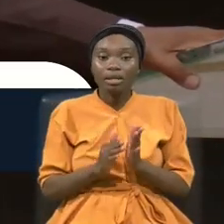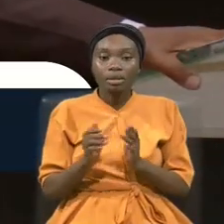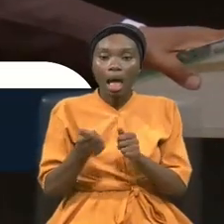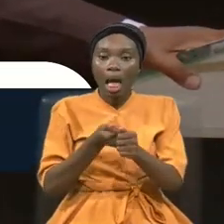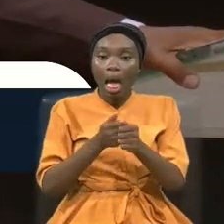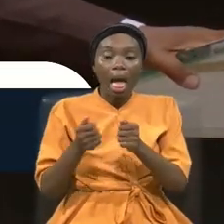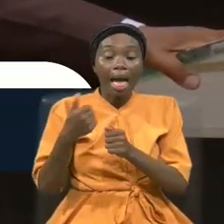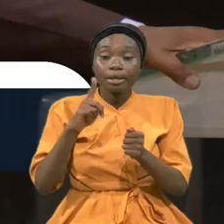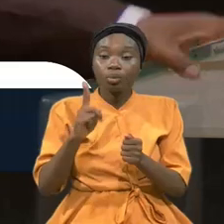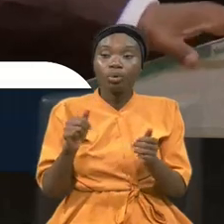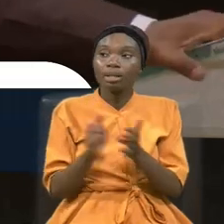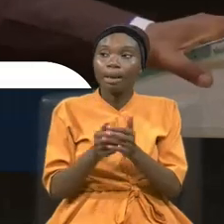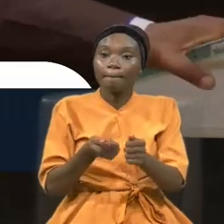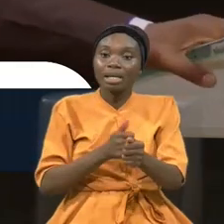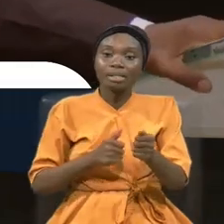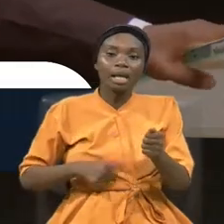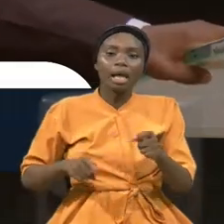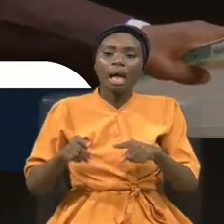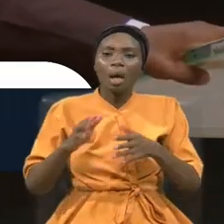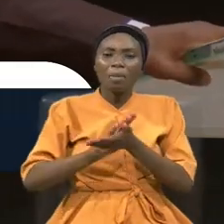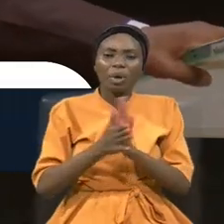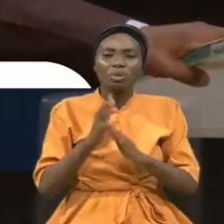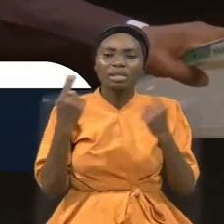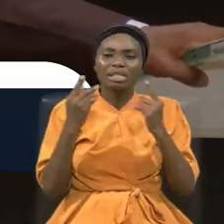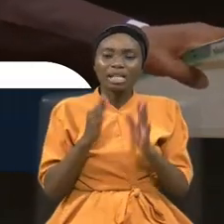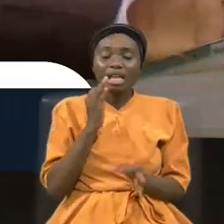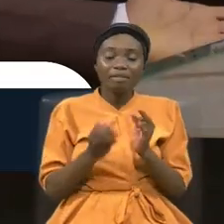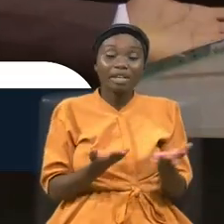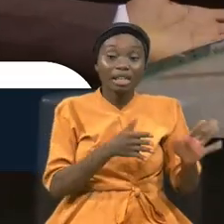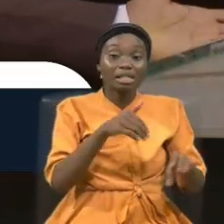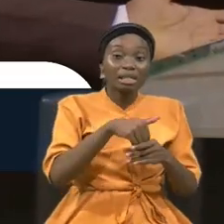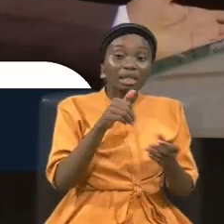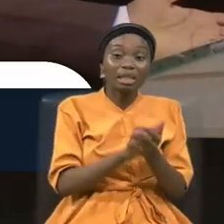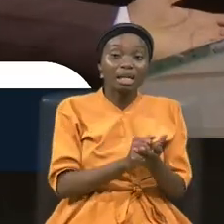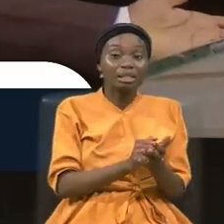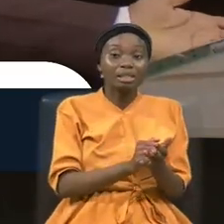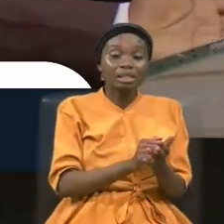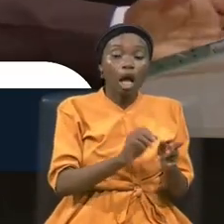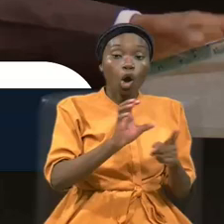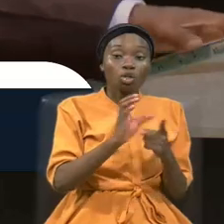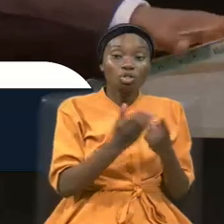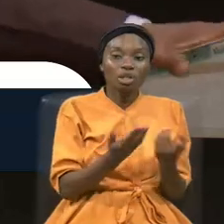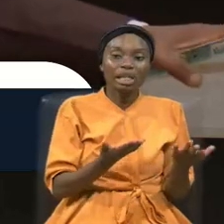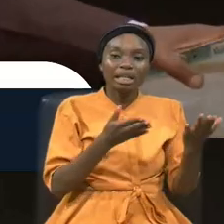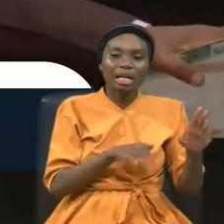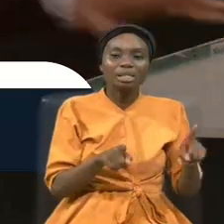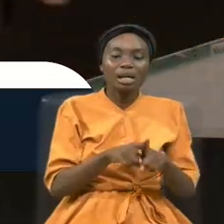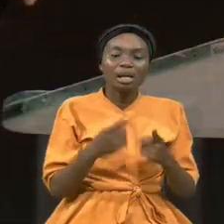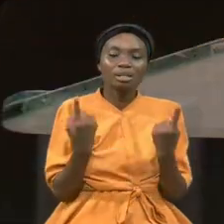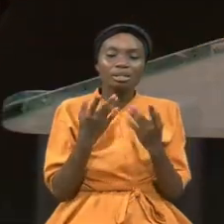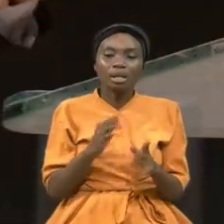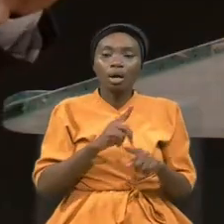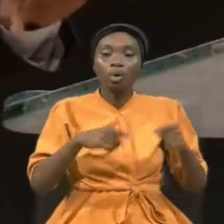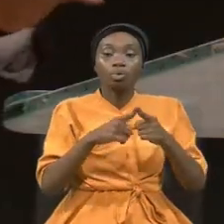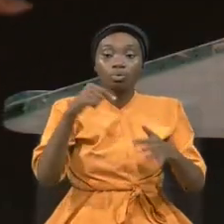quelqu'un rétrograde et devient pécheur, s'il meurt dans cet état, alors il meurt comme un pécheur, il ira en